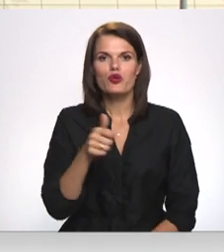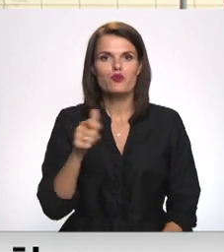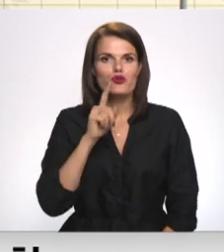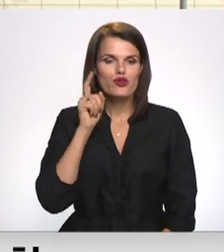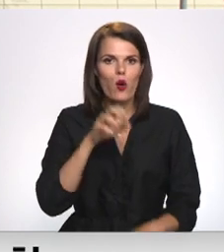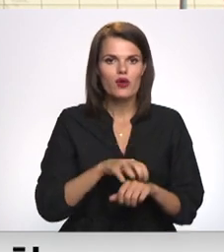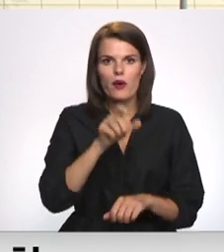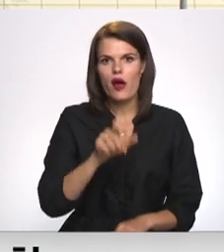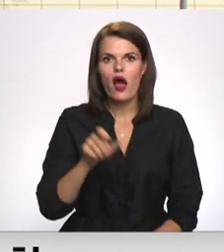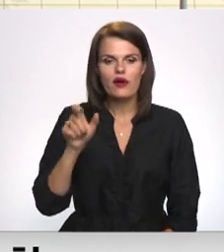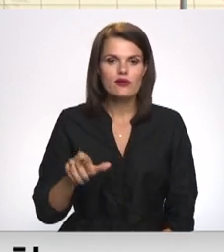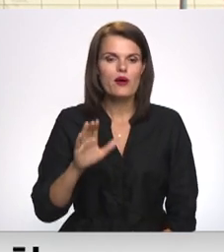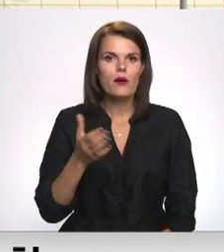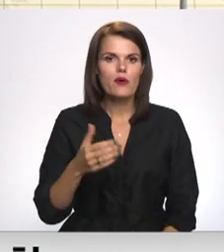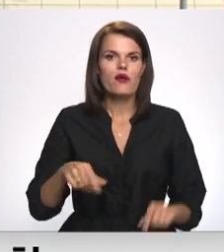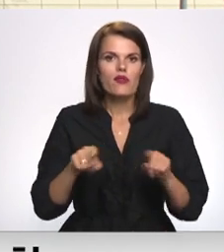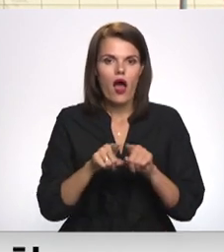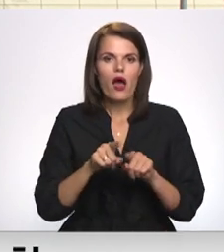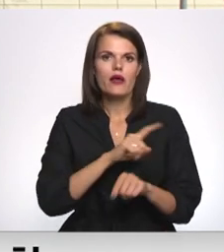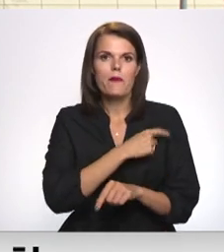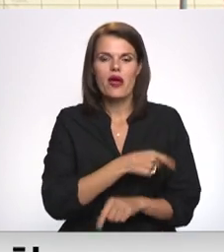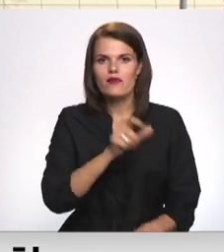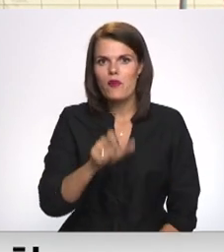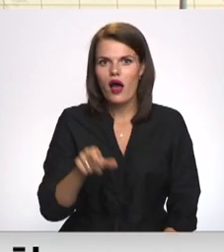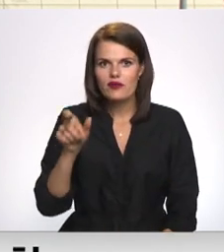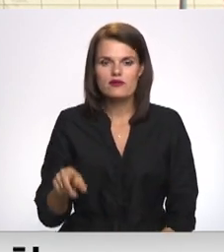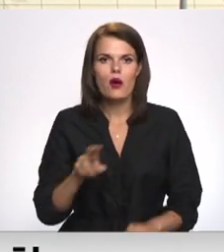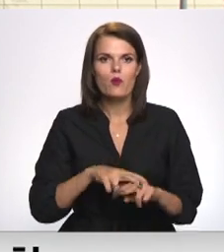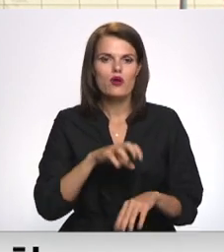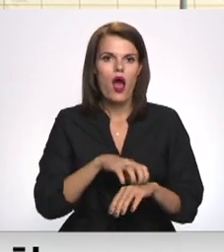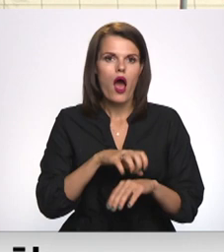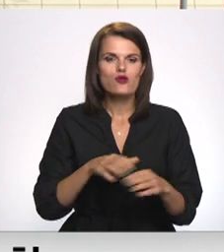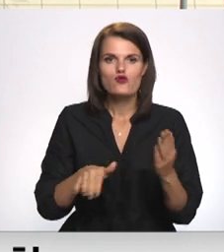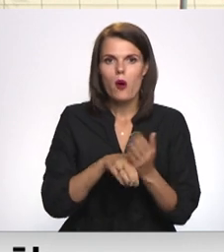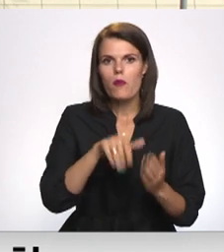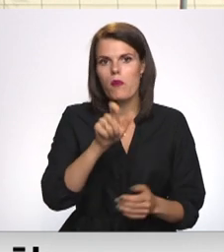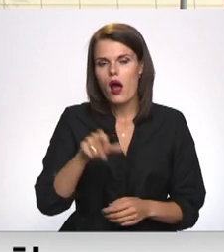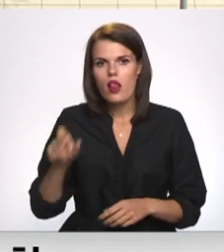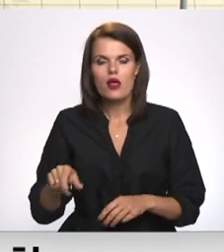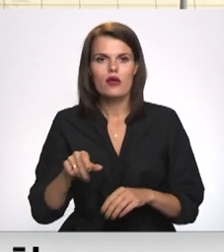ārstiem, bet arī gan māsām un ārstu palīgiem, māsu palīgiem